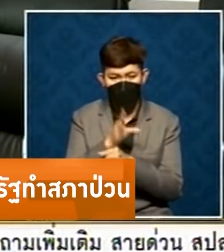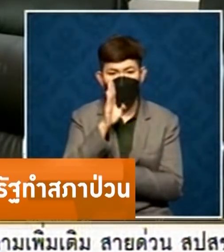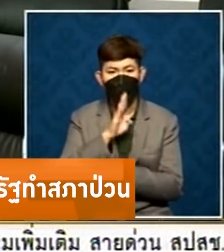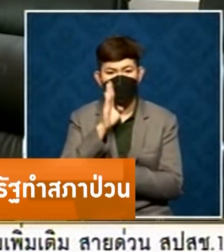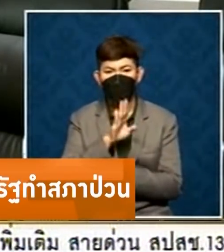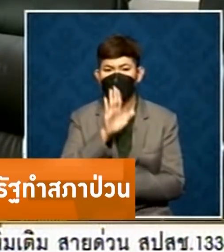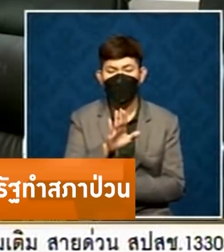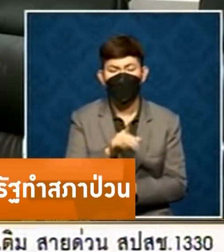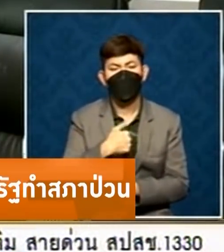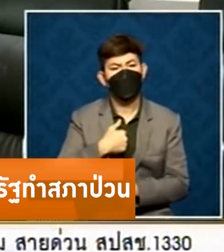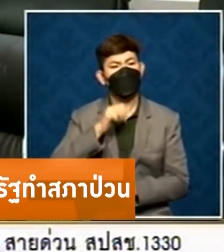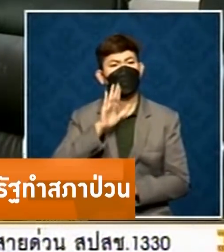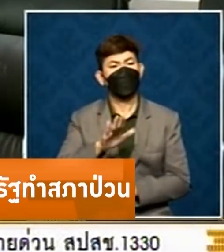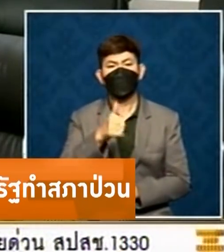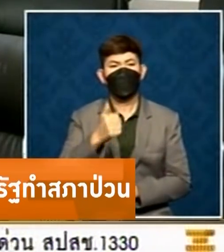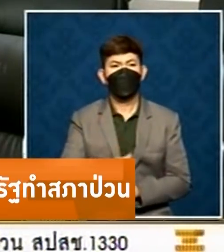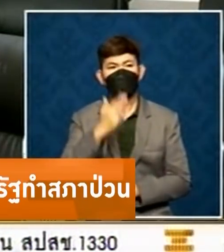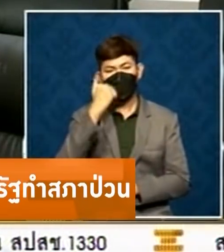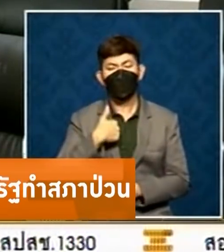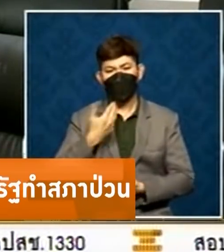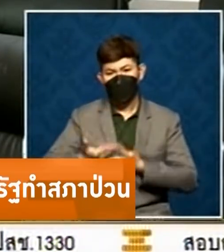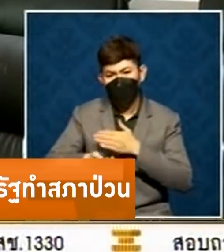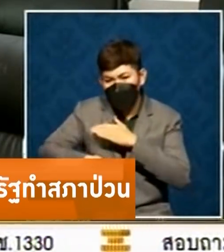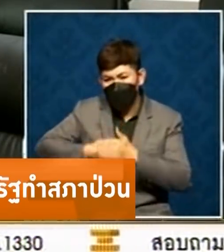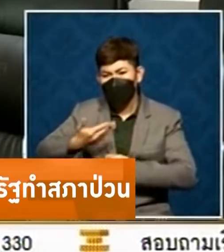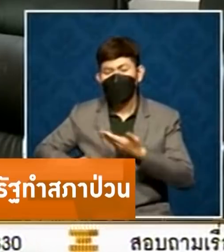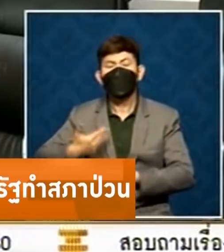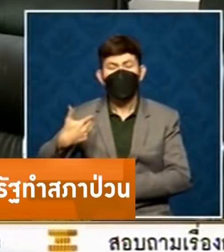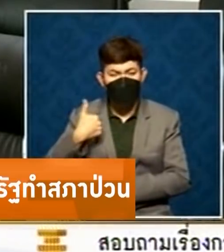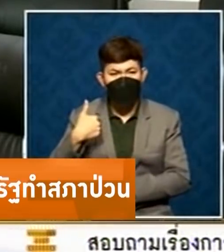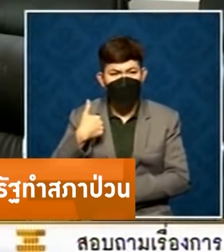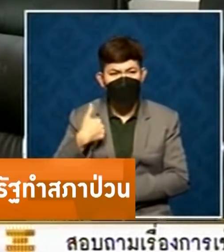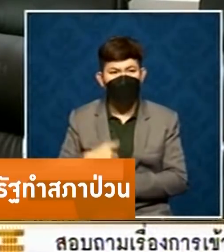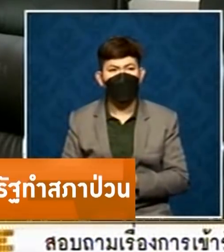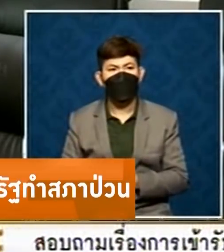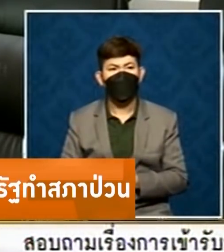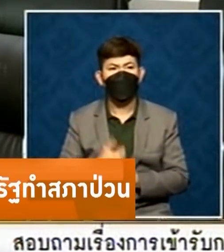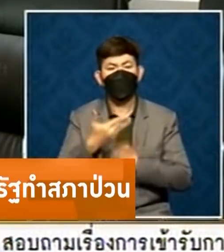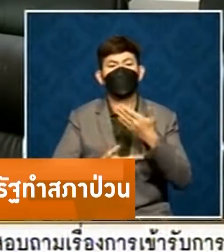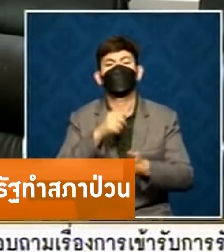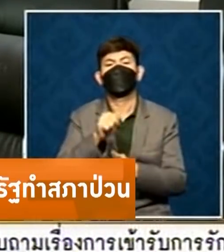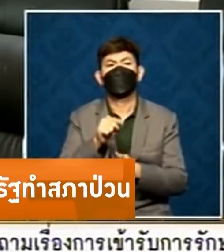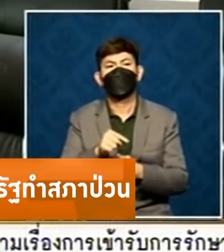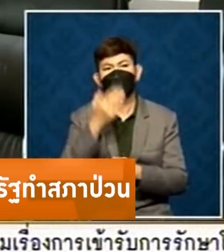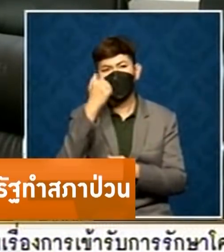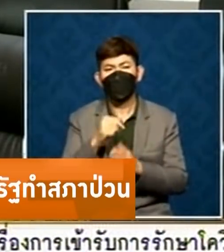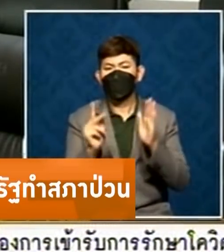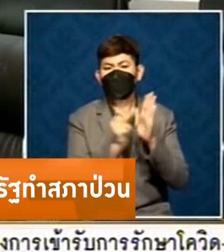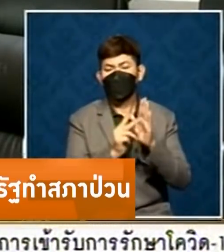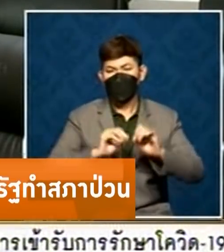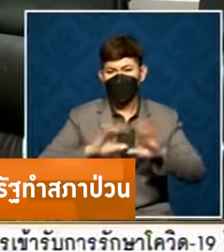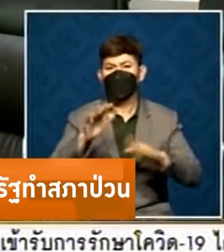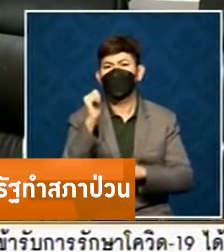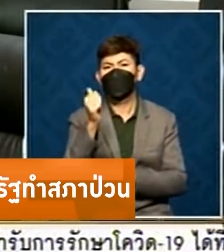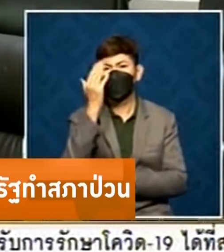ที่ทำเรื่องสุราพื้นบ้านนะครับซึ่งกฎหมายเกี่ยวกับสุรานั้นจะเป็นจดหมายที่บังเอิญนะครับว่าถูกล้มนะครับ